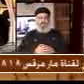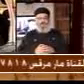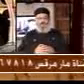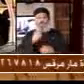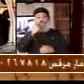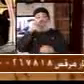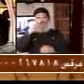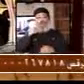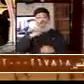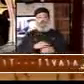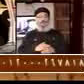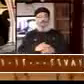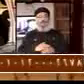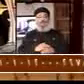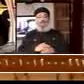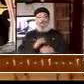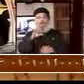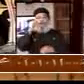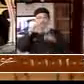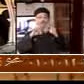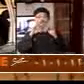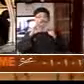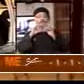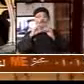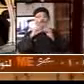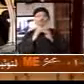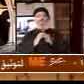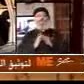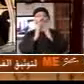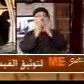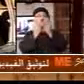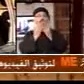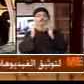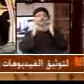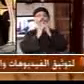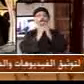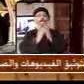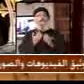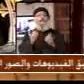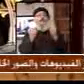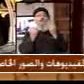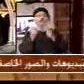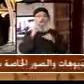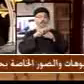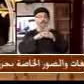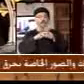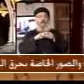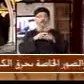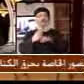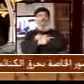والسنة دي بناخد أناجيل أيام الأربعاء من كل أسبوع. في السنتين اللي